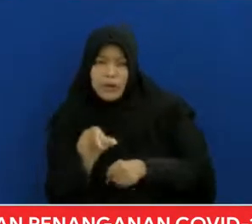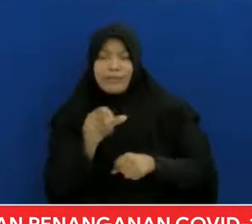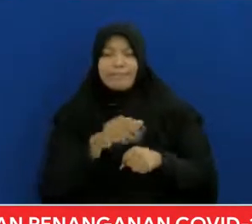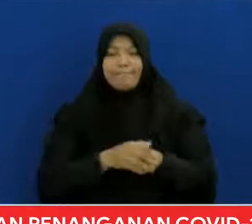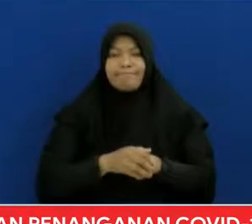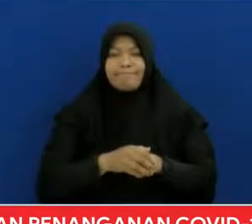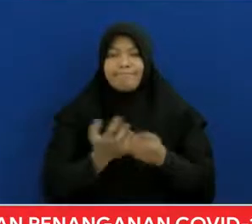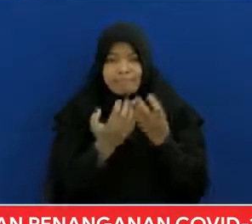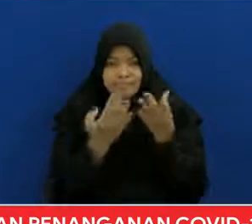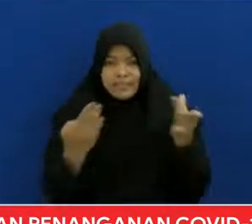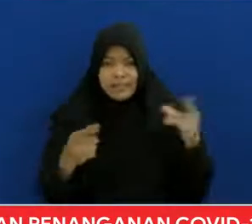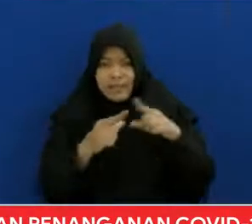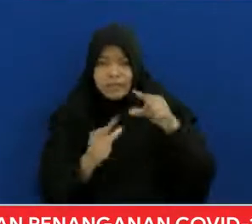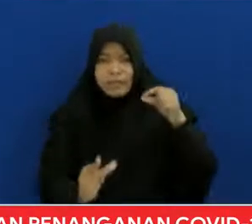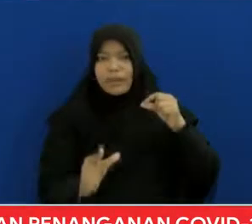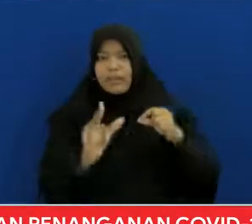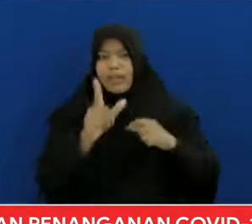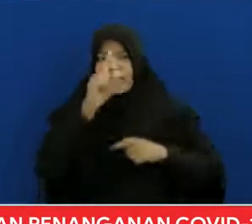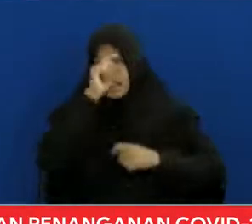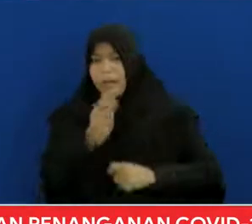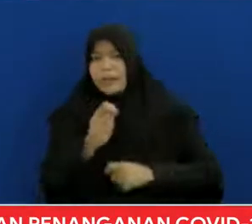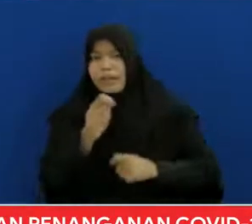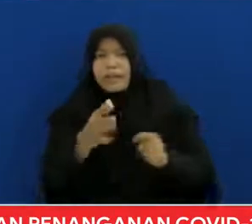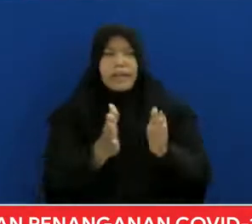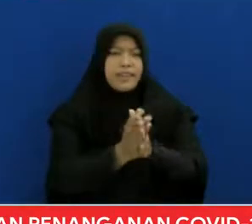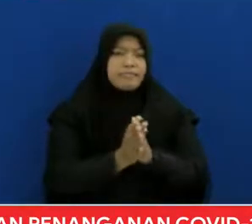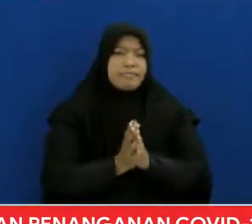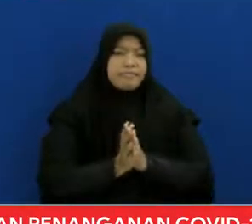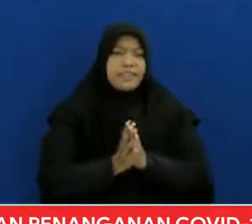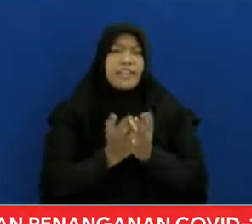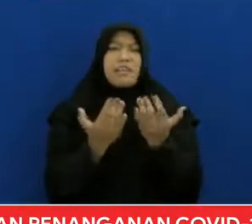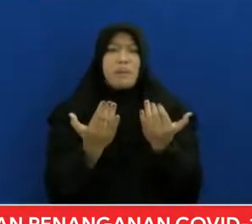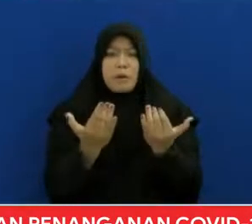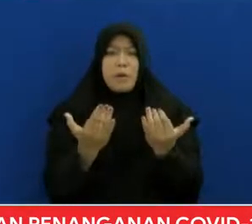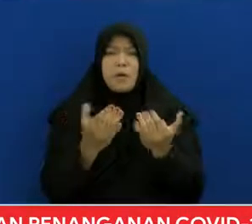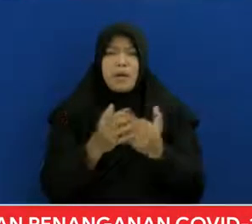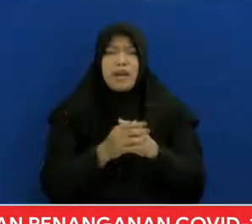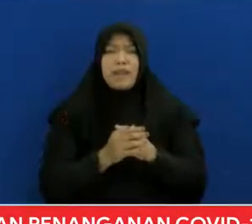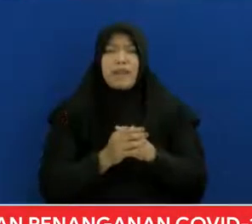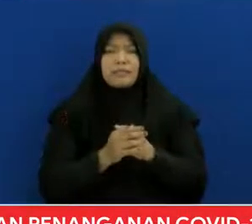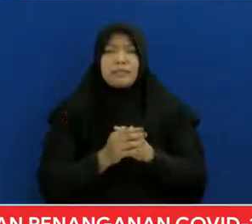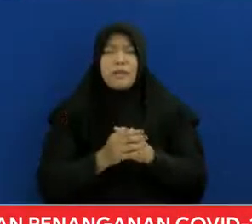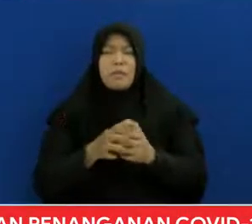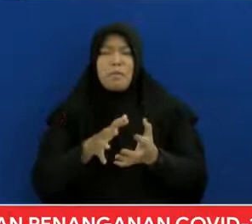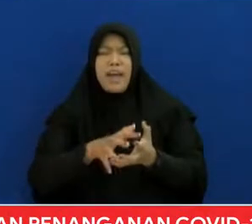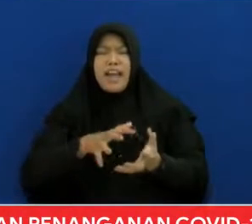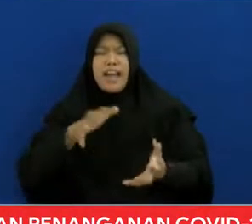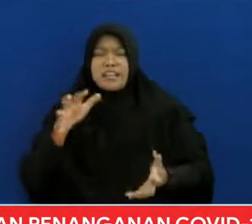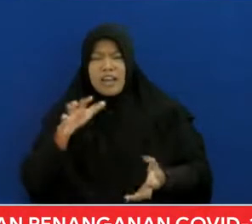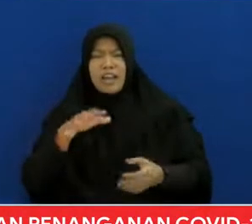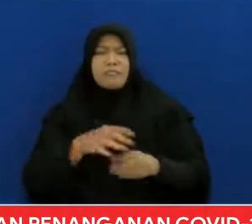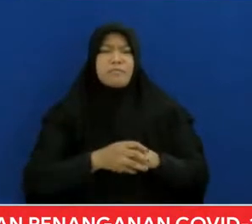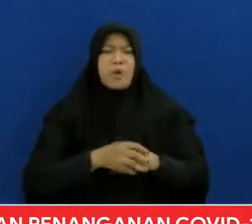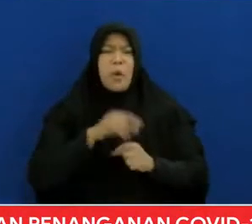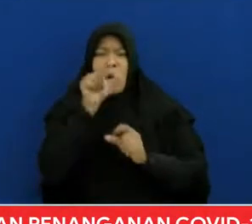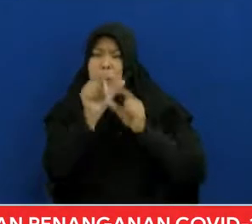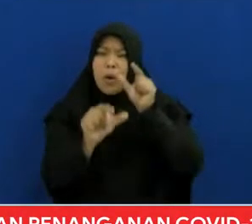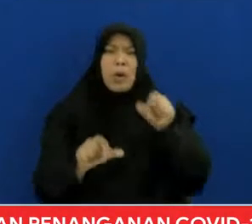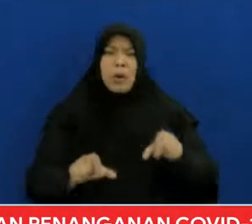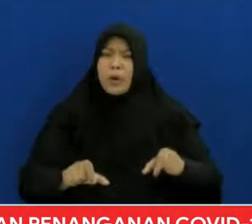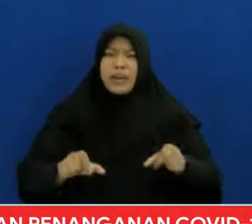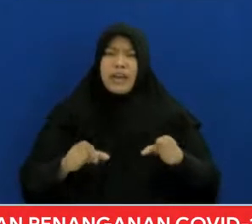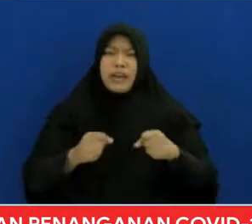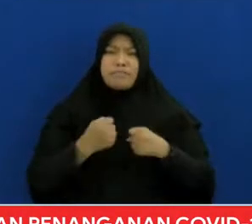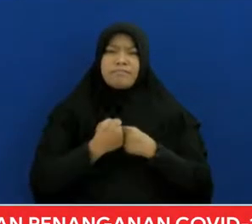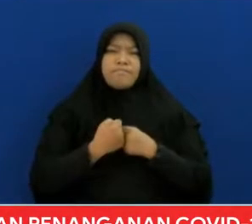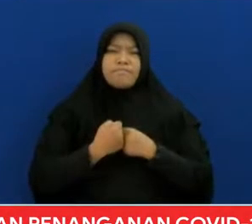Saudara-saudara warga masyarakat Sumatera Utara yang saya hormati, kita berdoa agar semakin banyak saudara-saudara kita yang kini